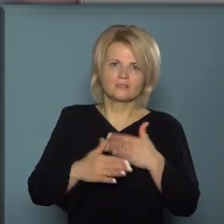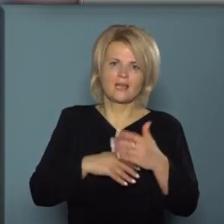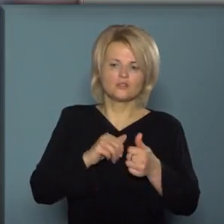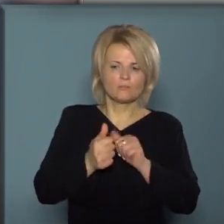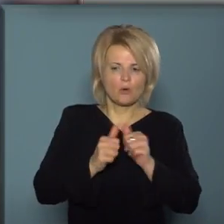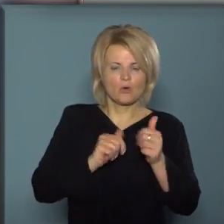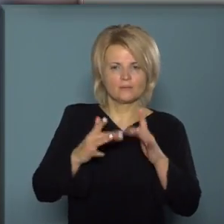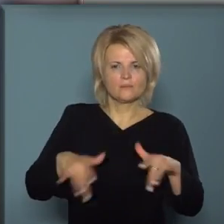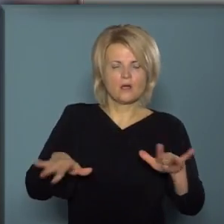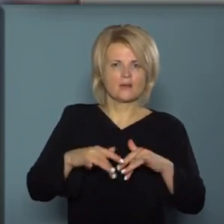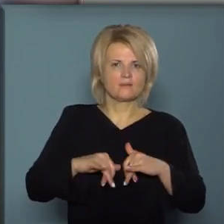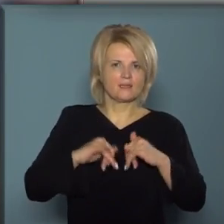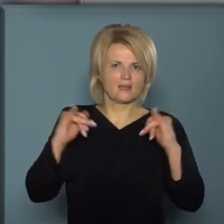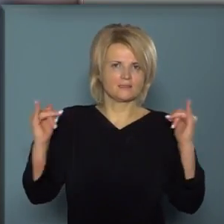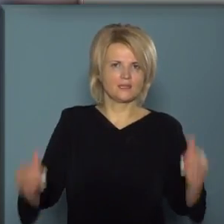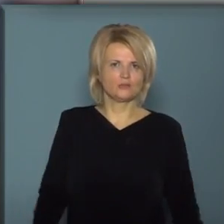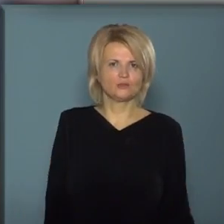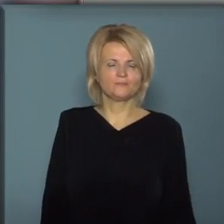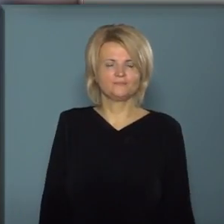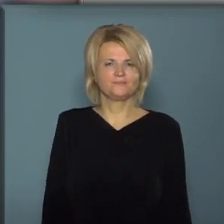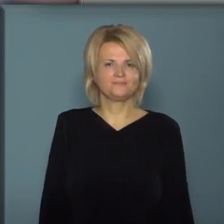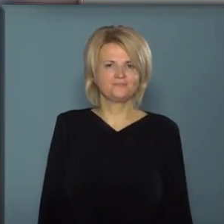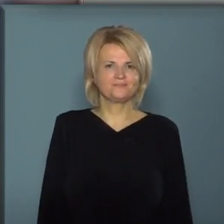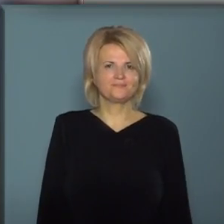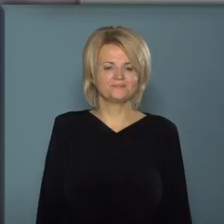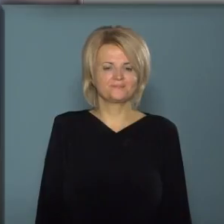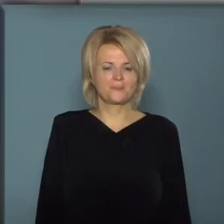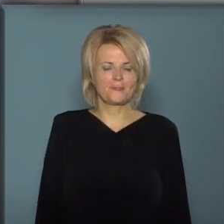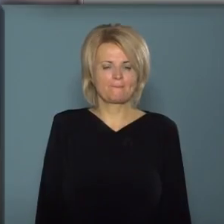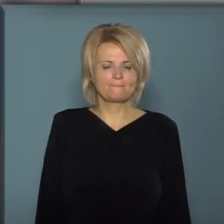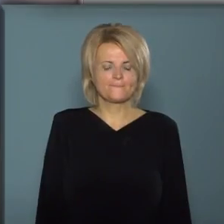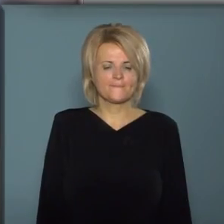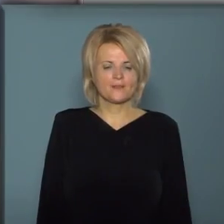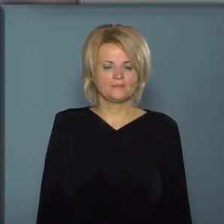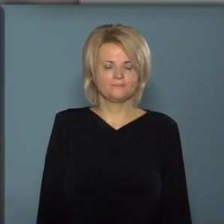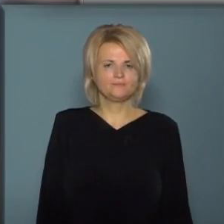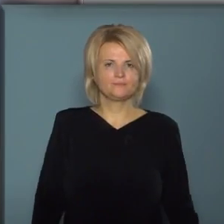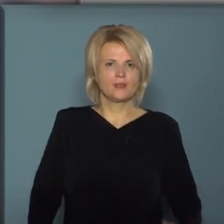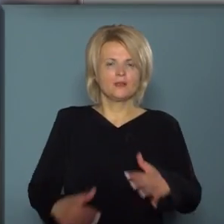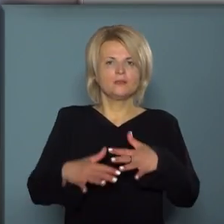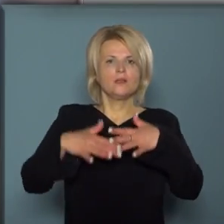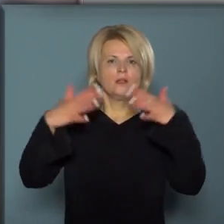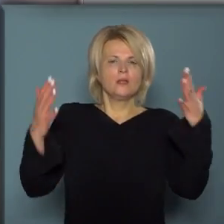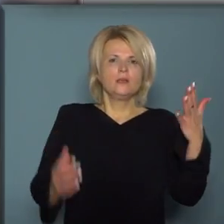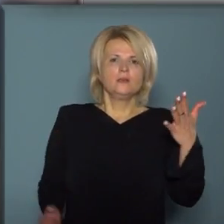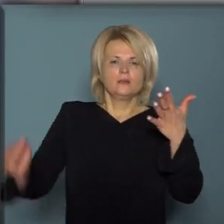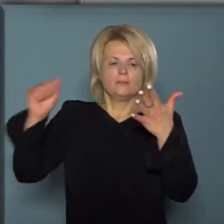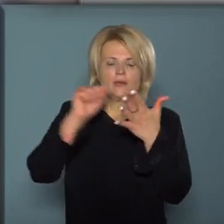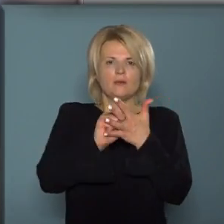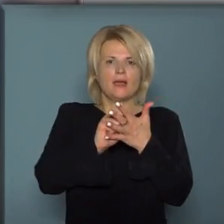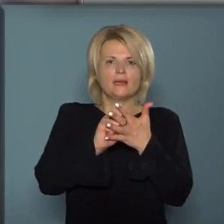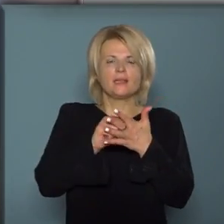sportpark van, a fejlesztések, illetve nagyobb volumenű beruházás, zöld